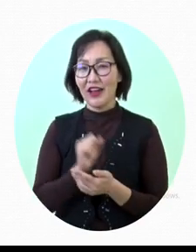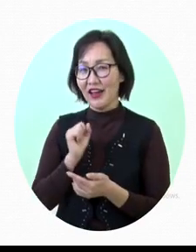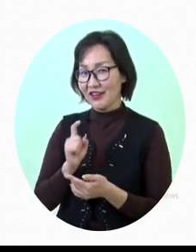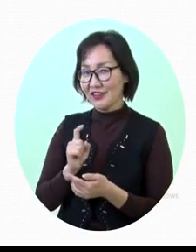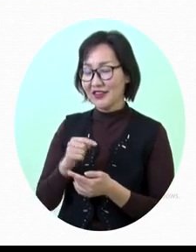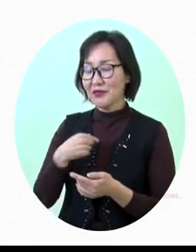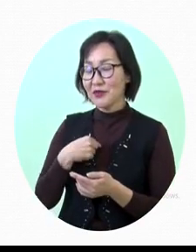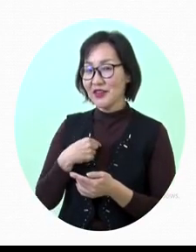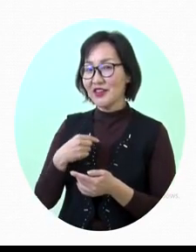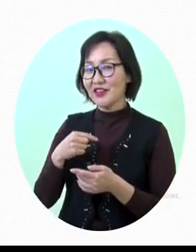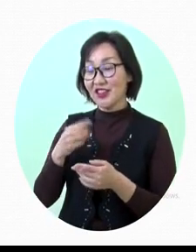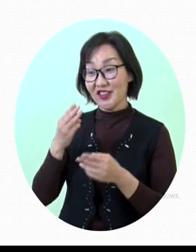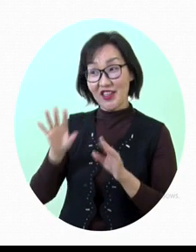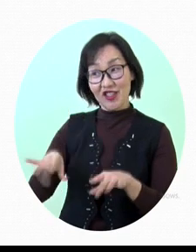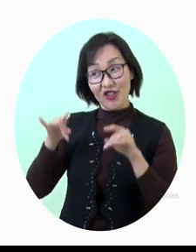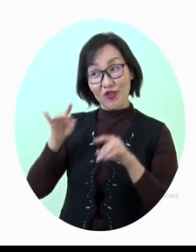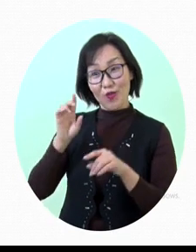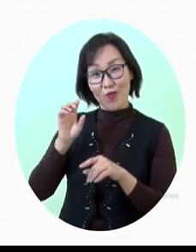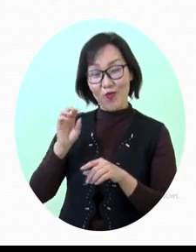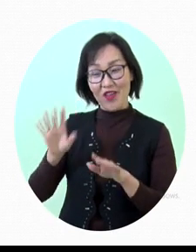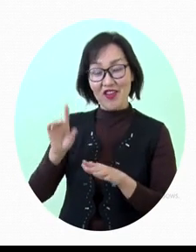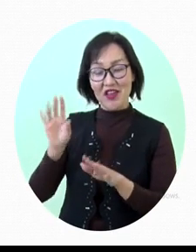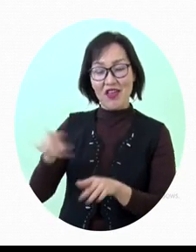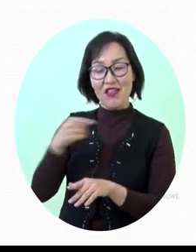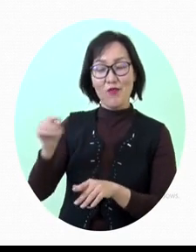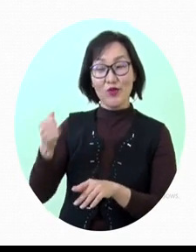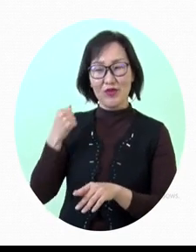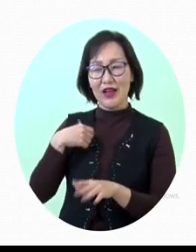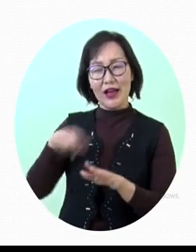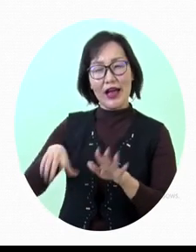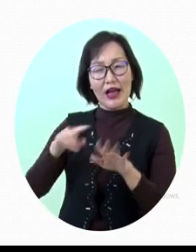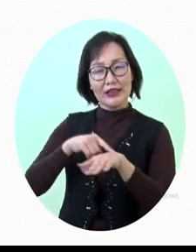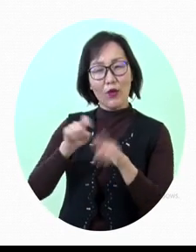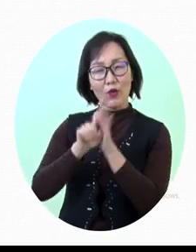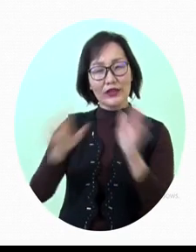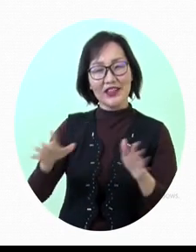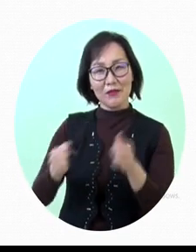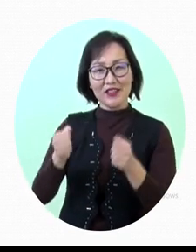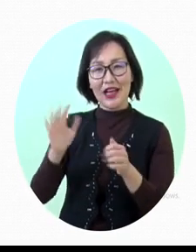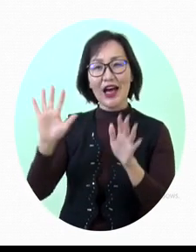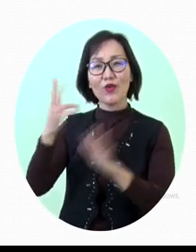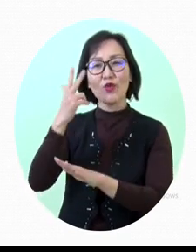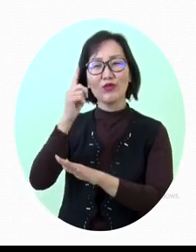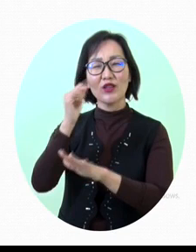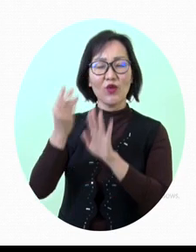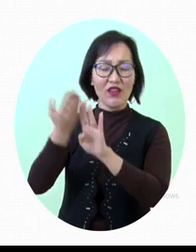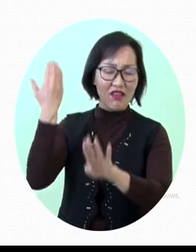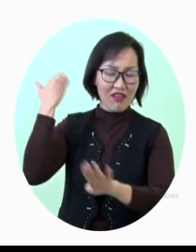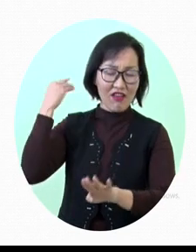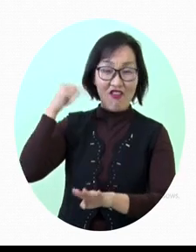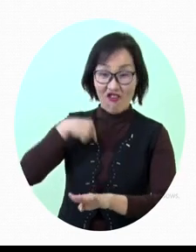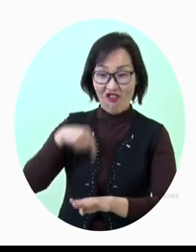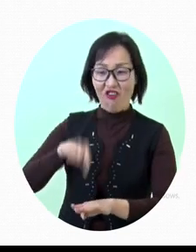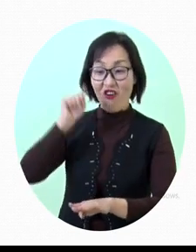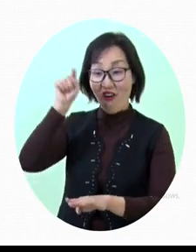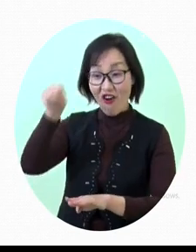Ах, хэрв би шидтэн болбол цаг хугацааны машинаар 13-р зуунд очино. Хамгийн гол нь